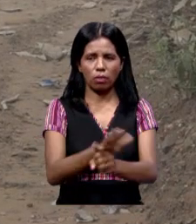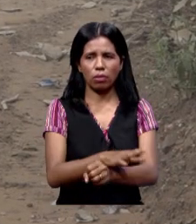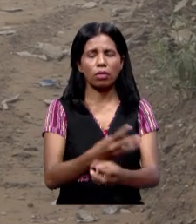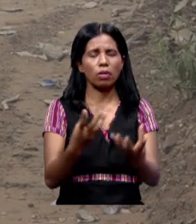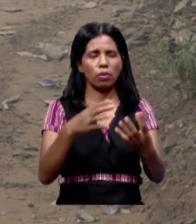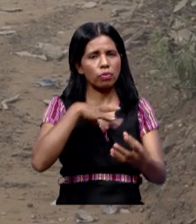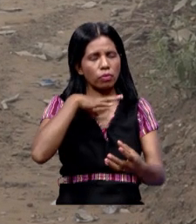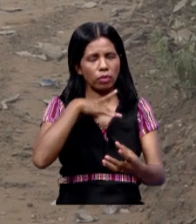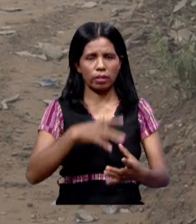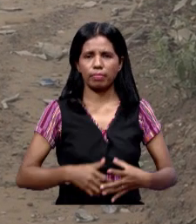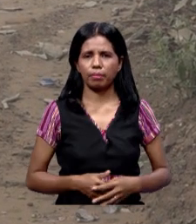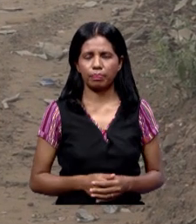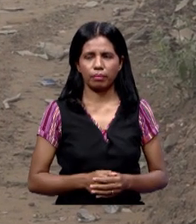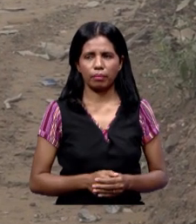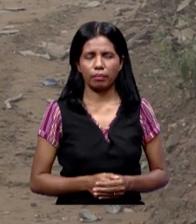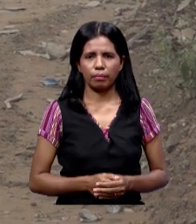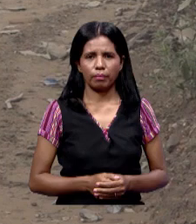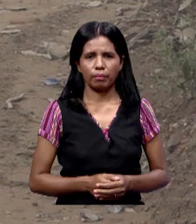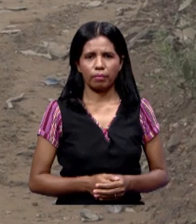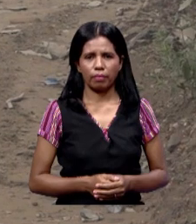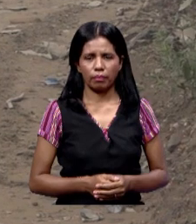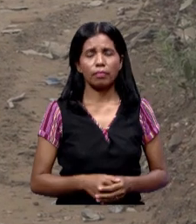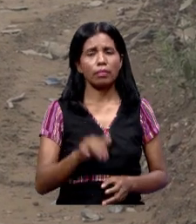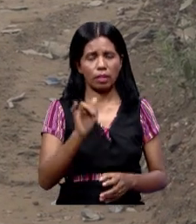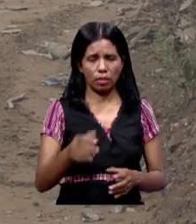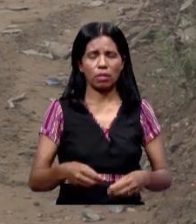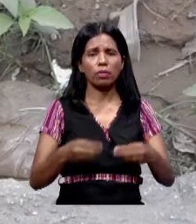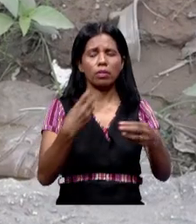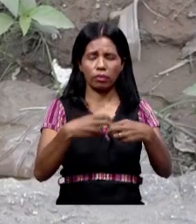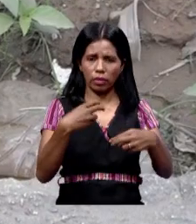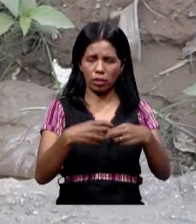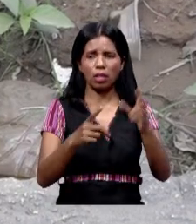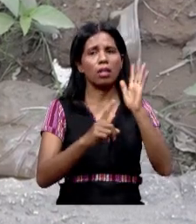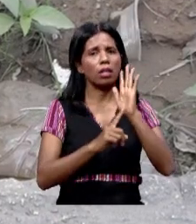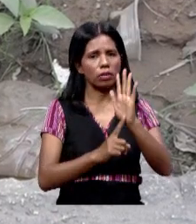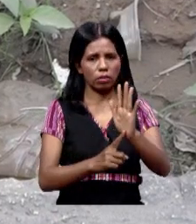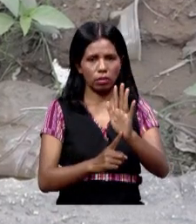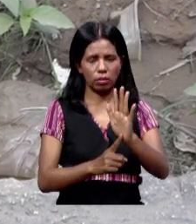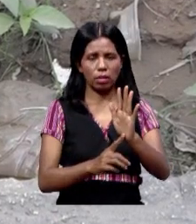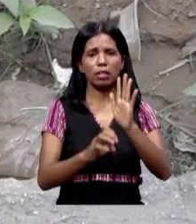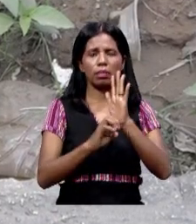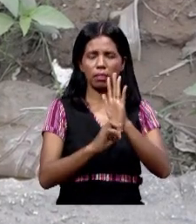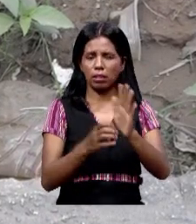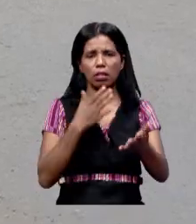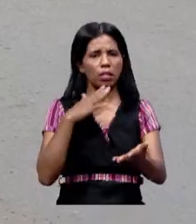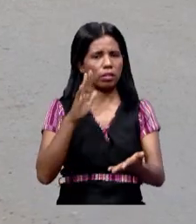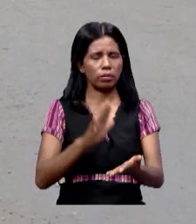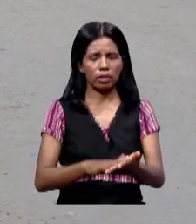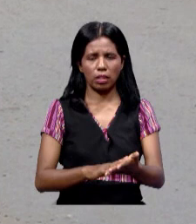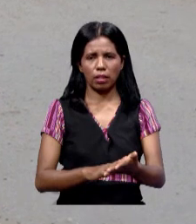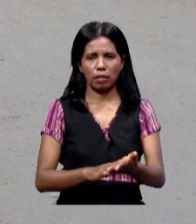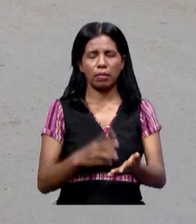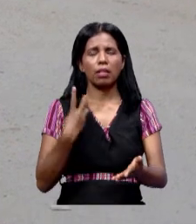lisu. Sini memang foi impacto dunia, pihak turi buat tembe imajin dah dan lihat dan baita